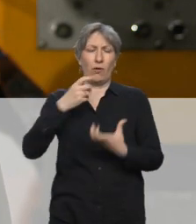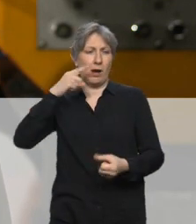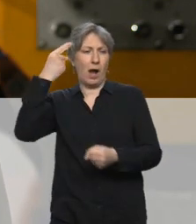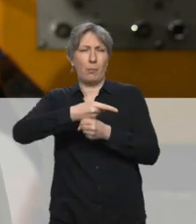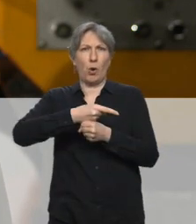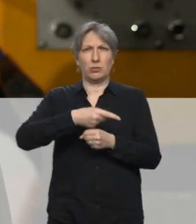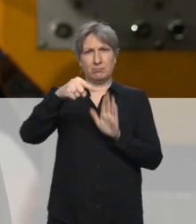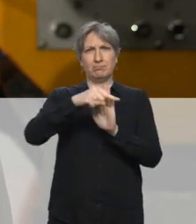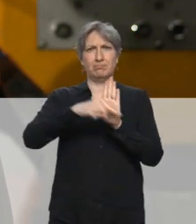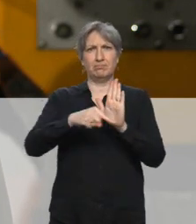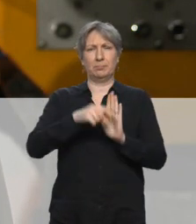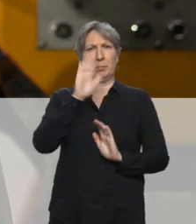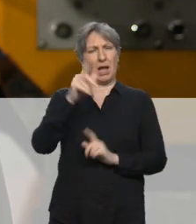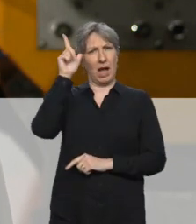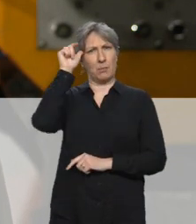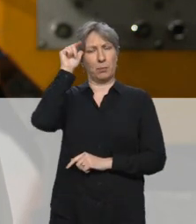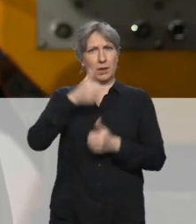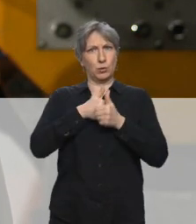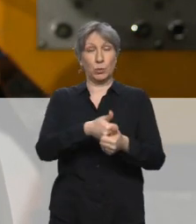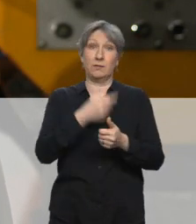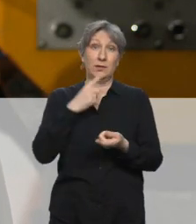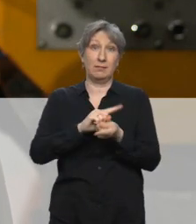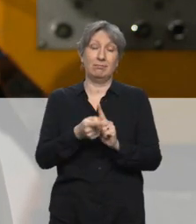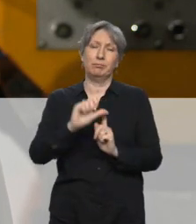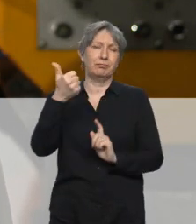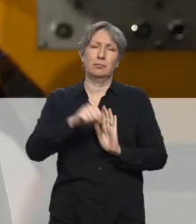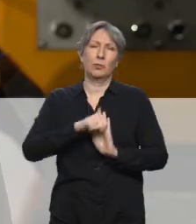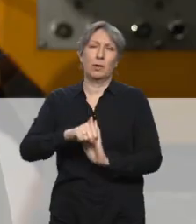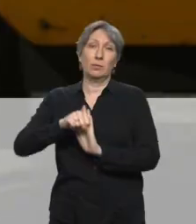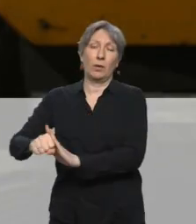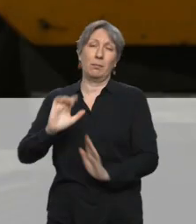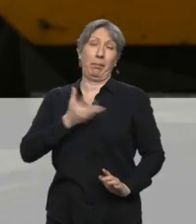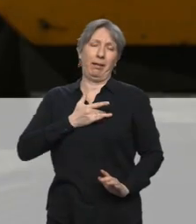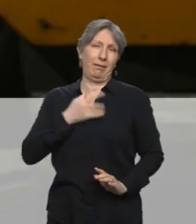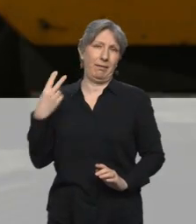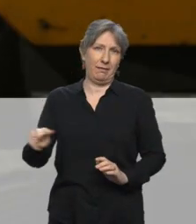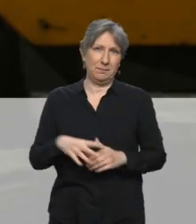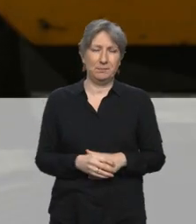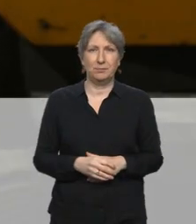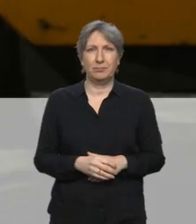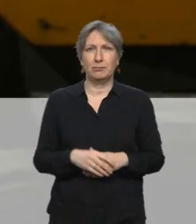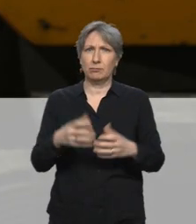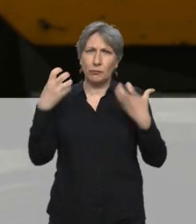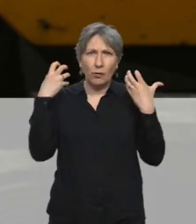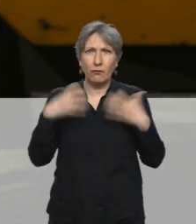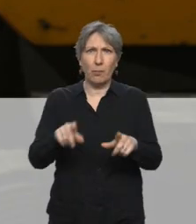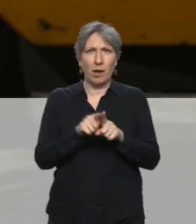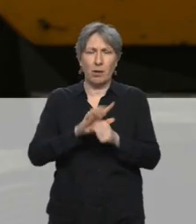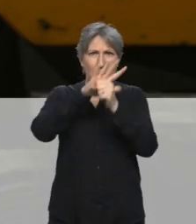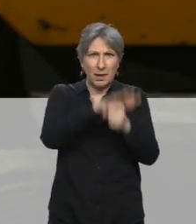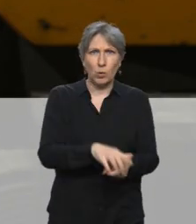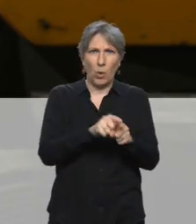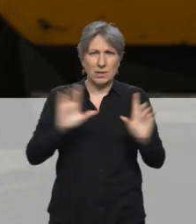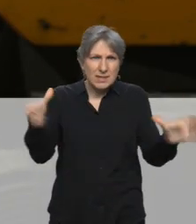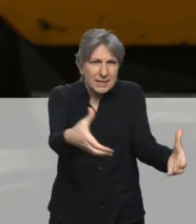ordre moral et républicain qui plaît en premier lieu à la droite et à l'extrême droite. Contre la répression et l'embrigadement, nous voulons le retrait du